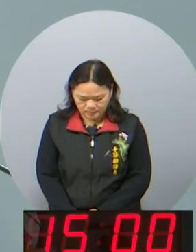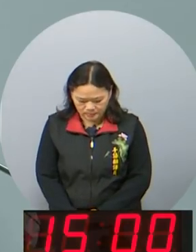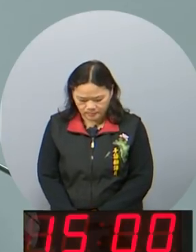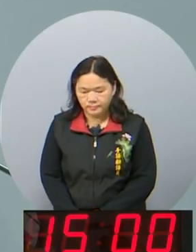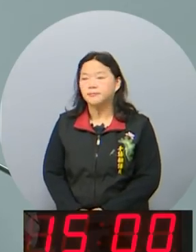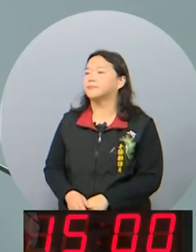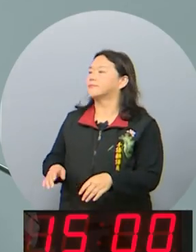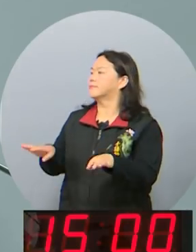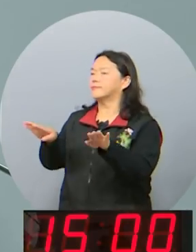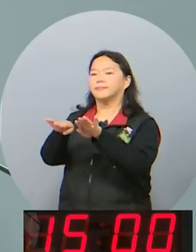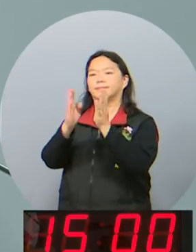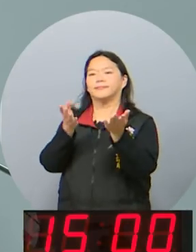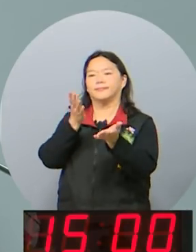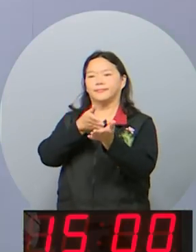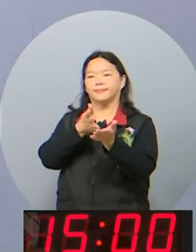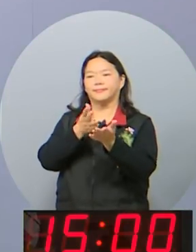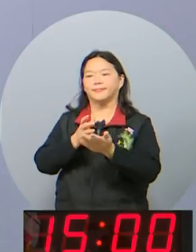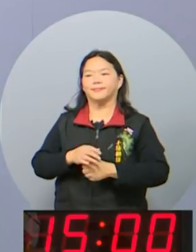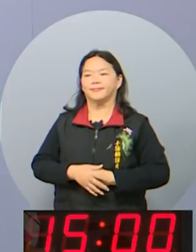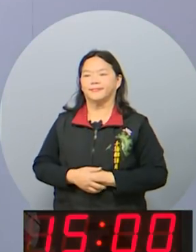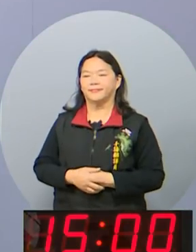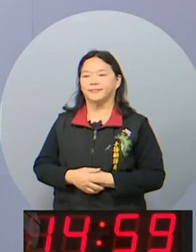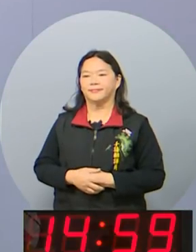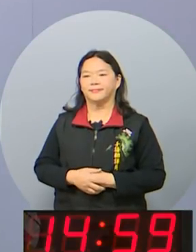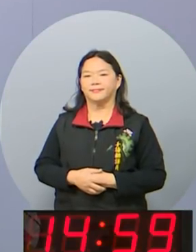请开始发表政见。